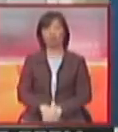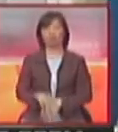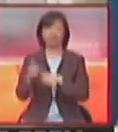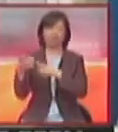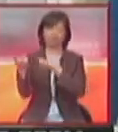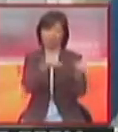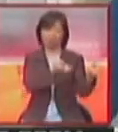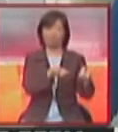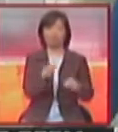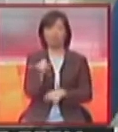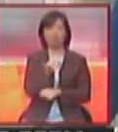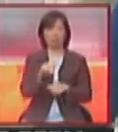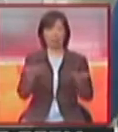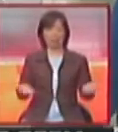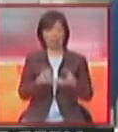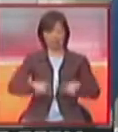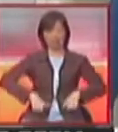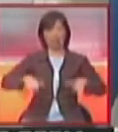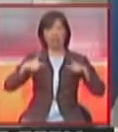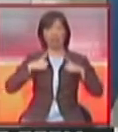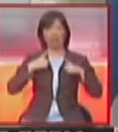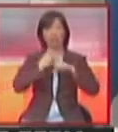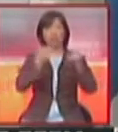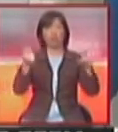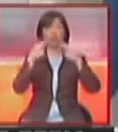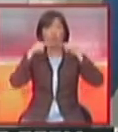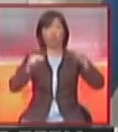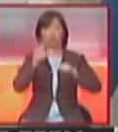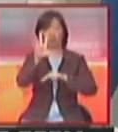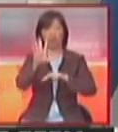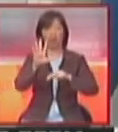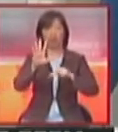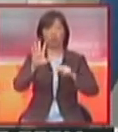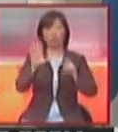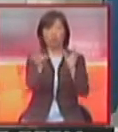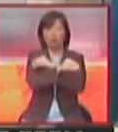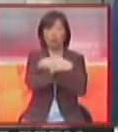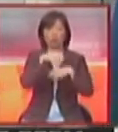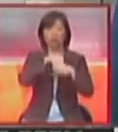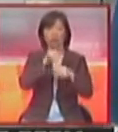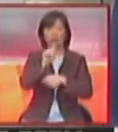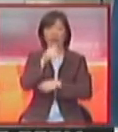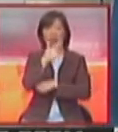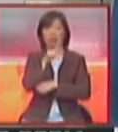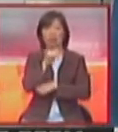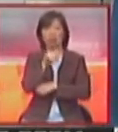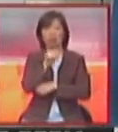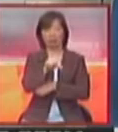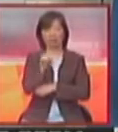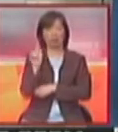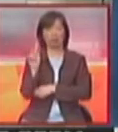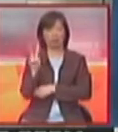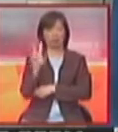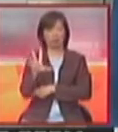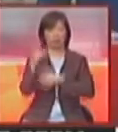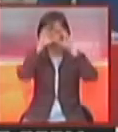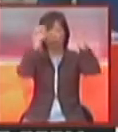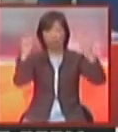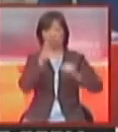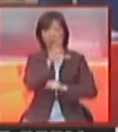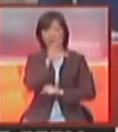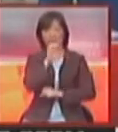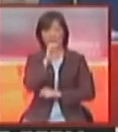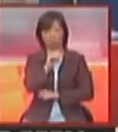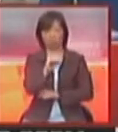puntong ito, magkakasama po natin live mula sa News 5 Studio sa Taguig, si TV5 President and CEO Attorney